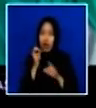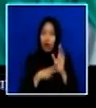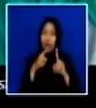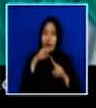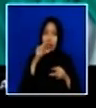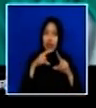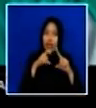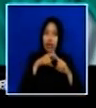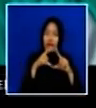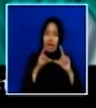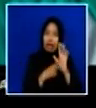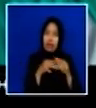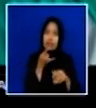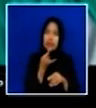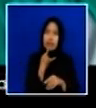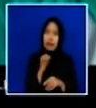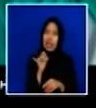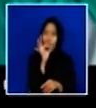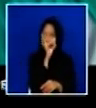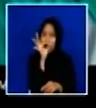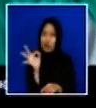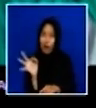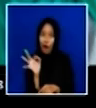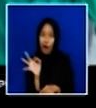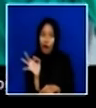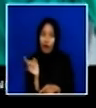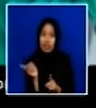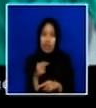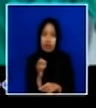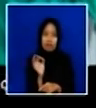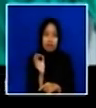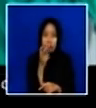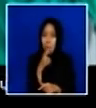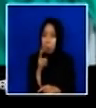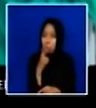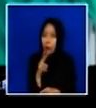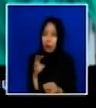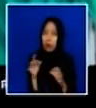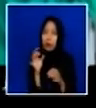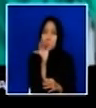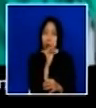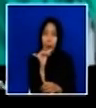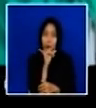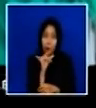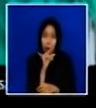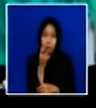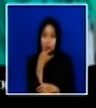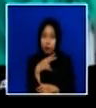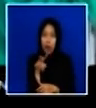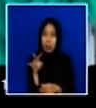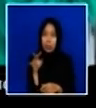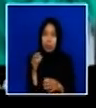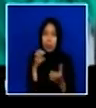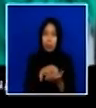kayaknya kosong belum surfing searching di Instagram kok nemu dan itu tempatnya di Kediri